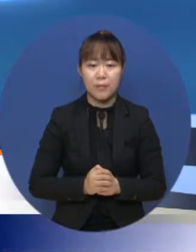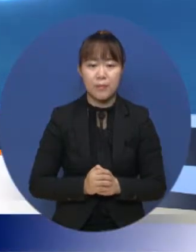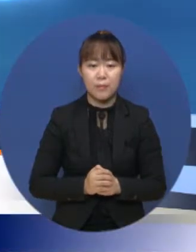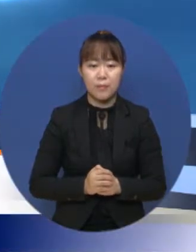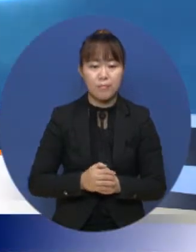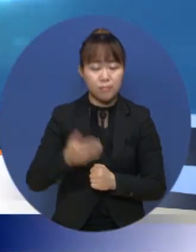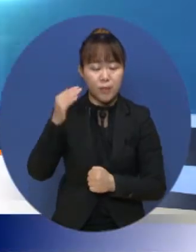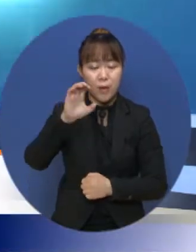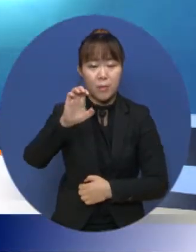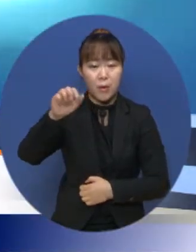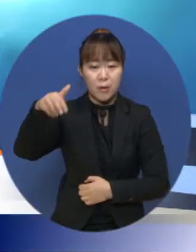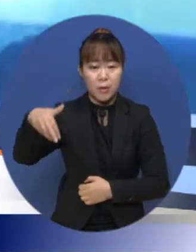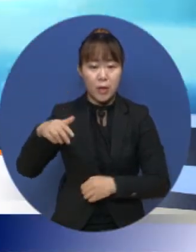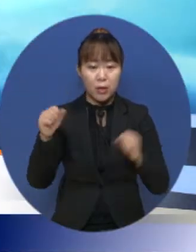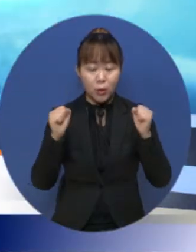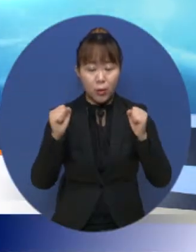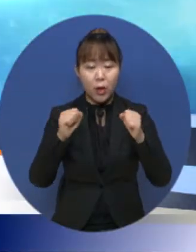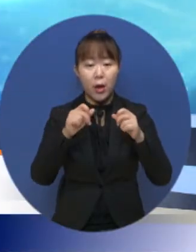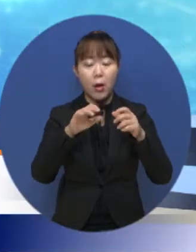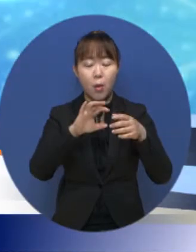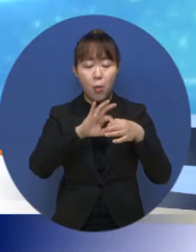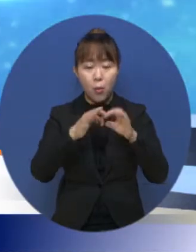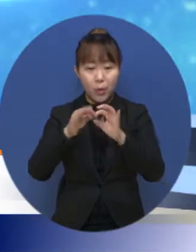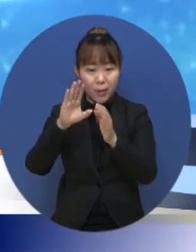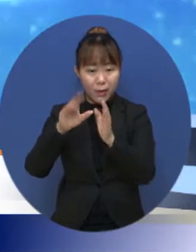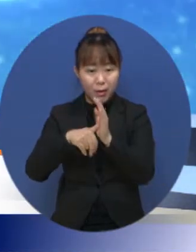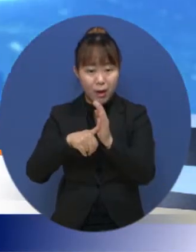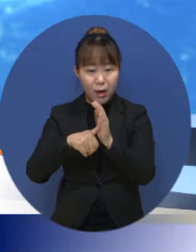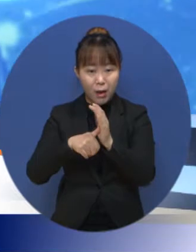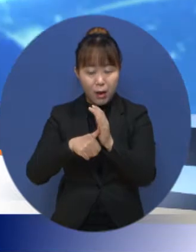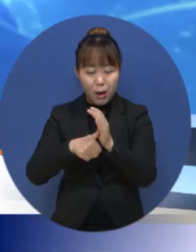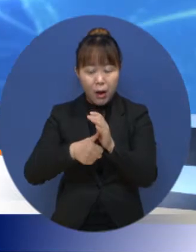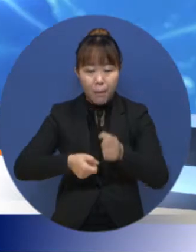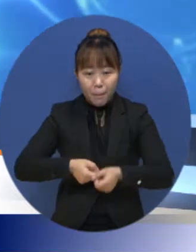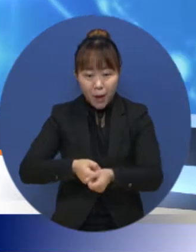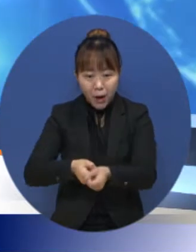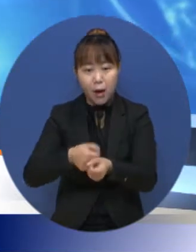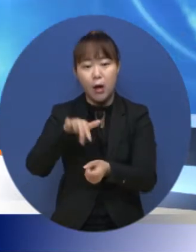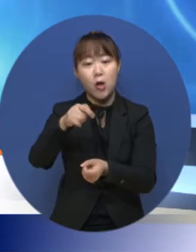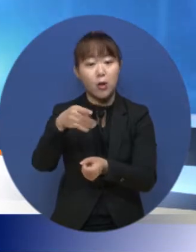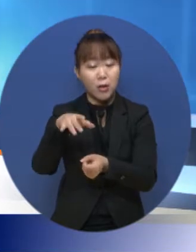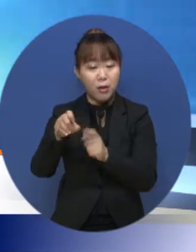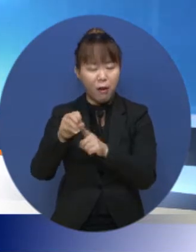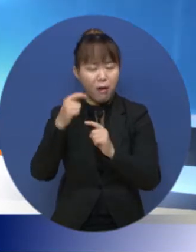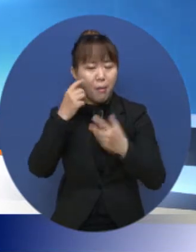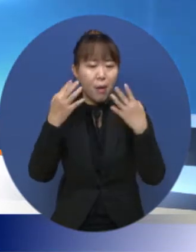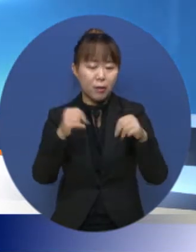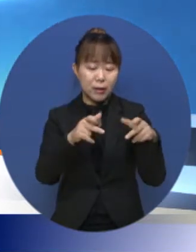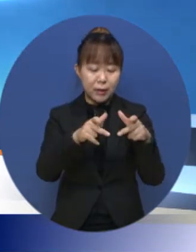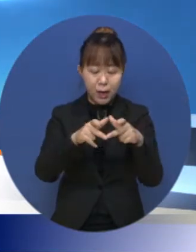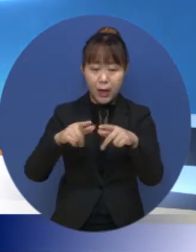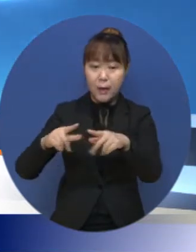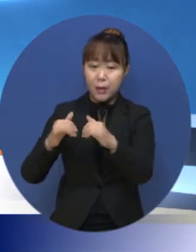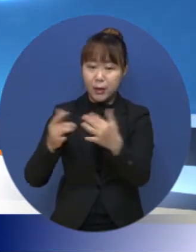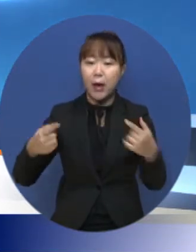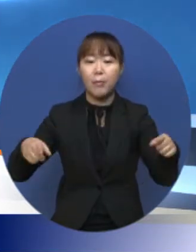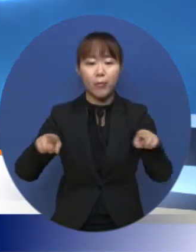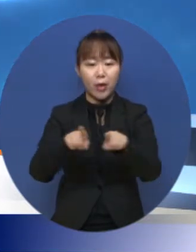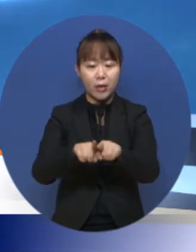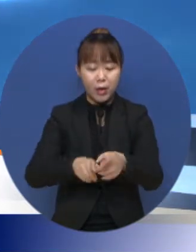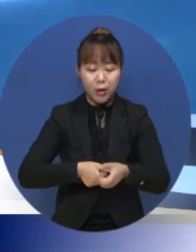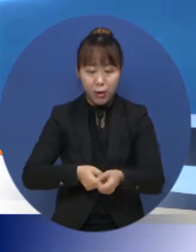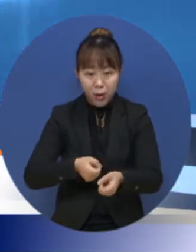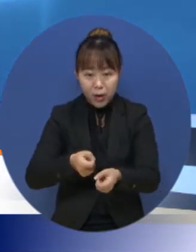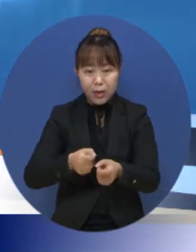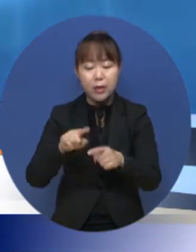지난 평창 동계올림픽 때 컬링은 가장 큰 인기를 끌었던 종목이었죠. 장애인과 비장애인이 함께하는 컬링